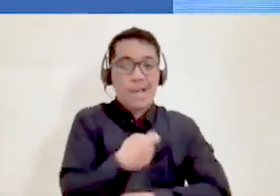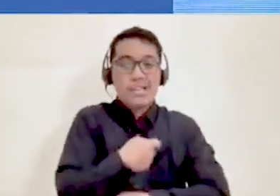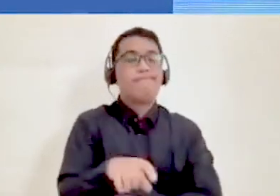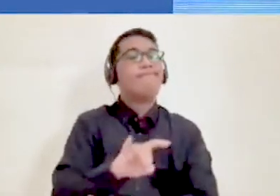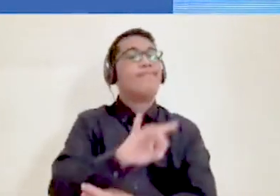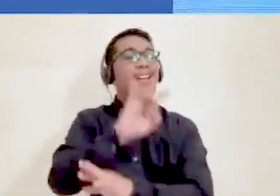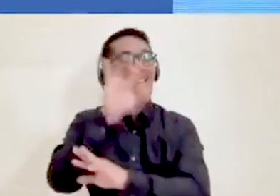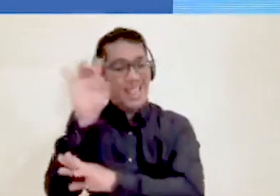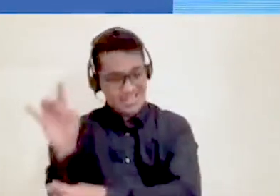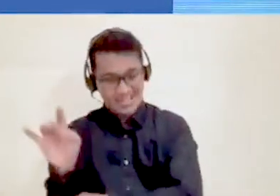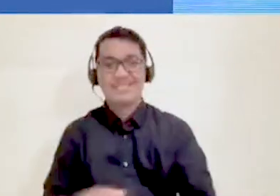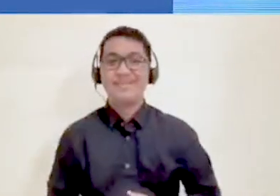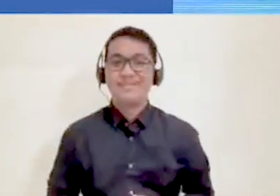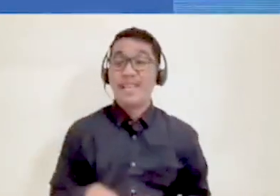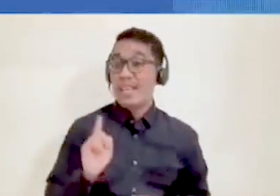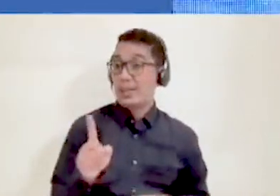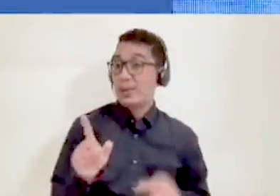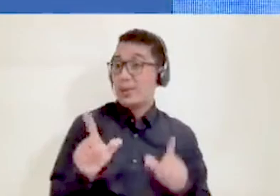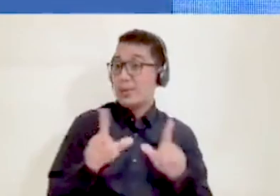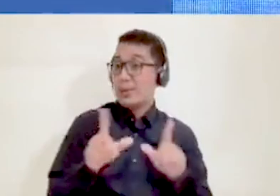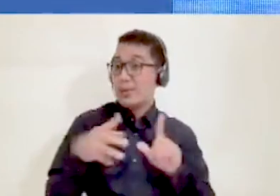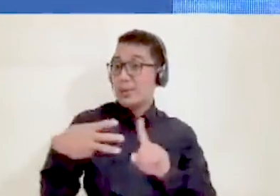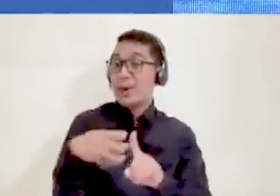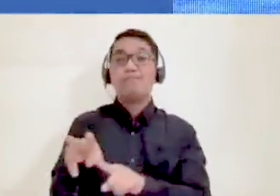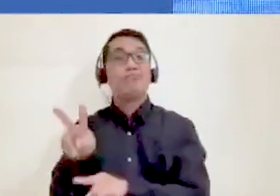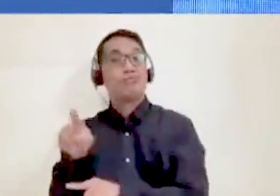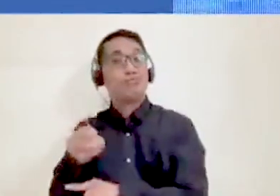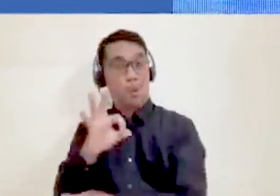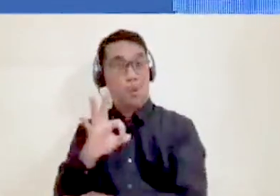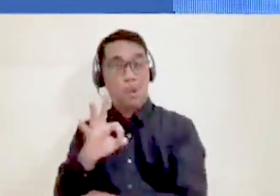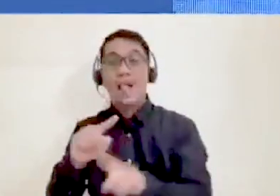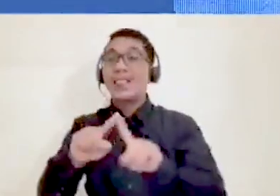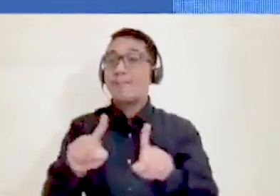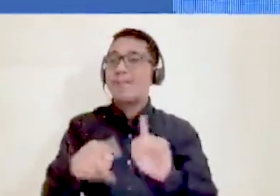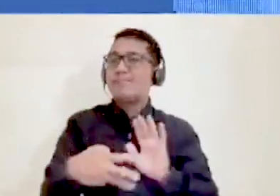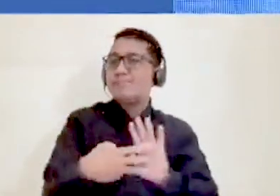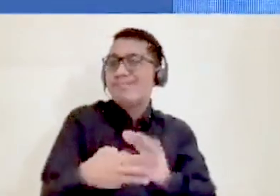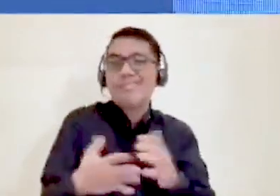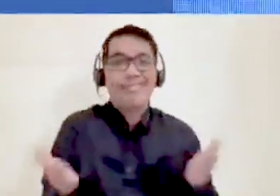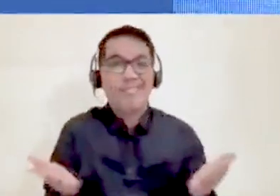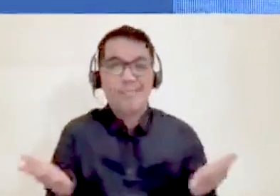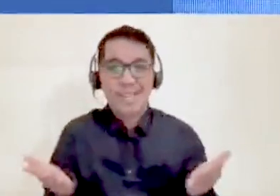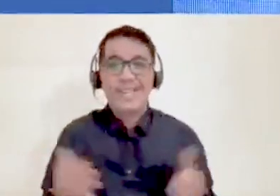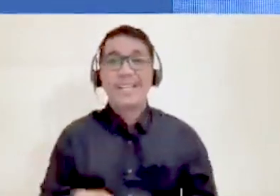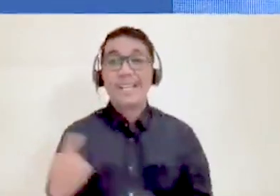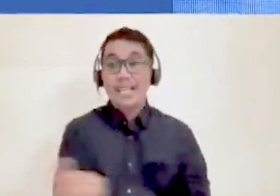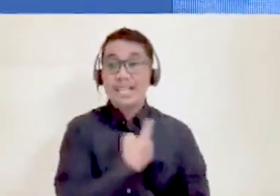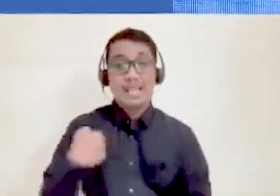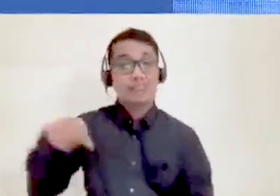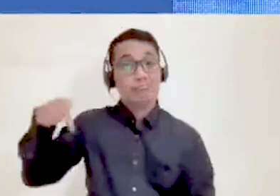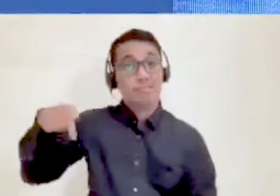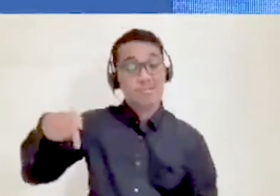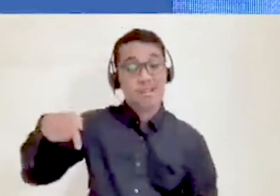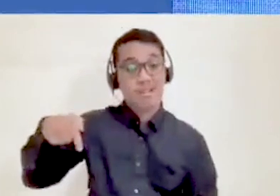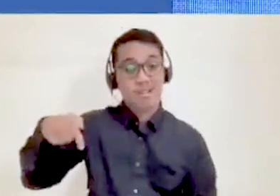Itu web to point out masalahnya bapak ibu Ayo kita sekarang sedang memasuki